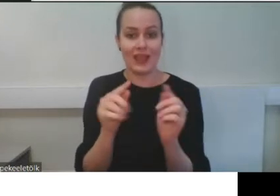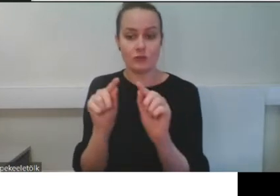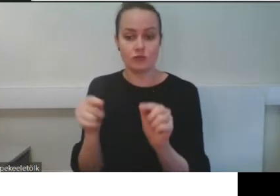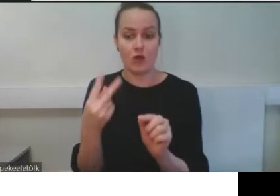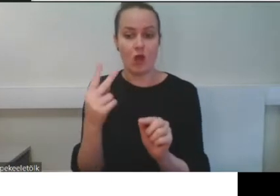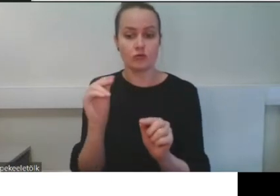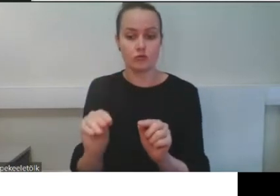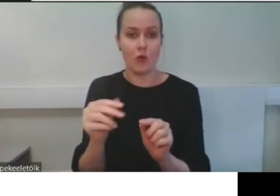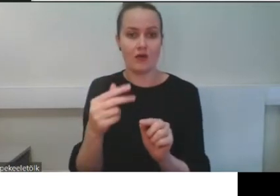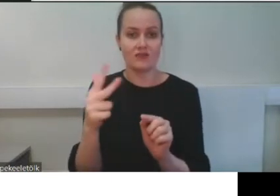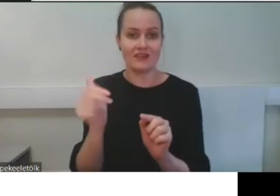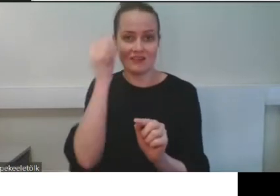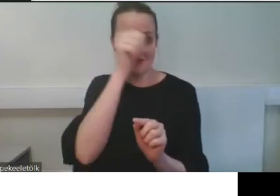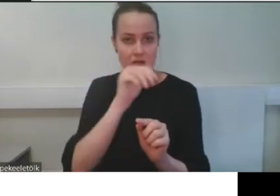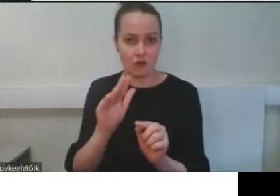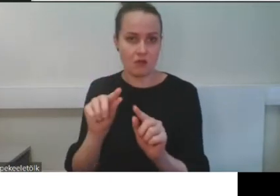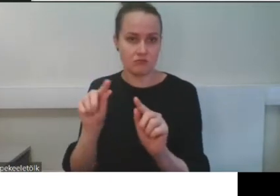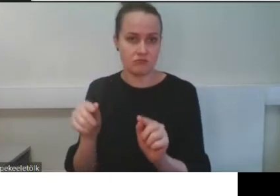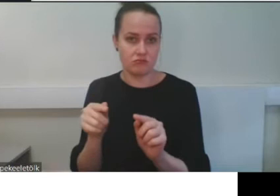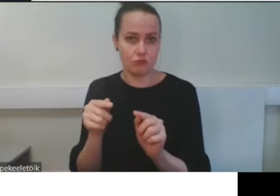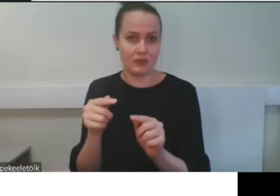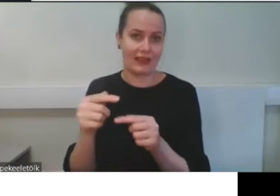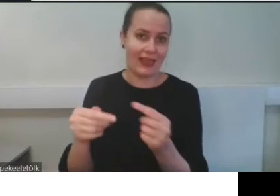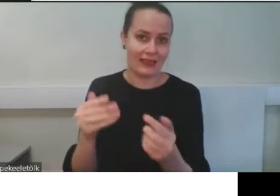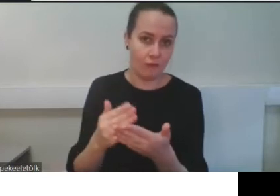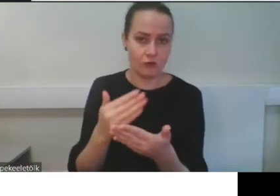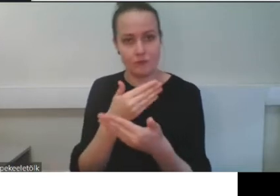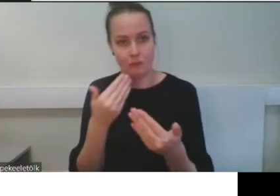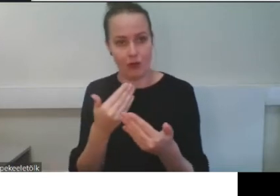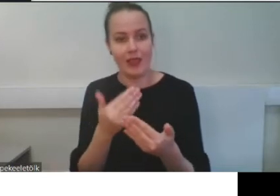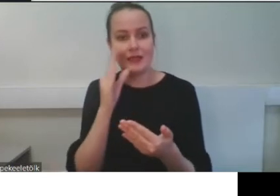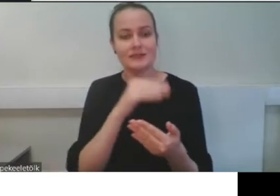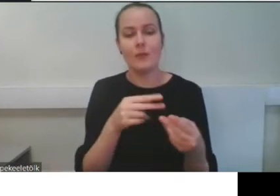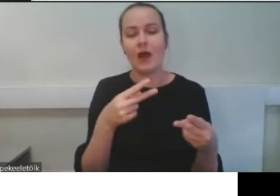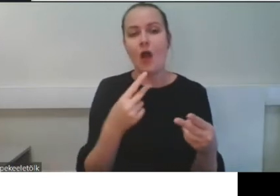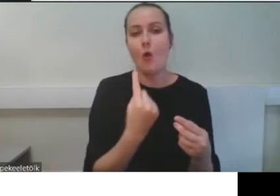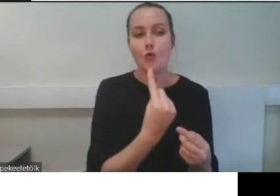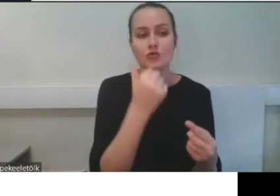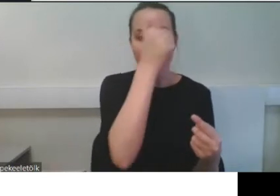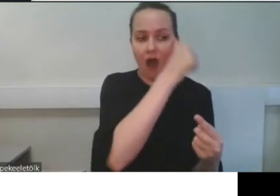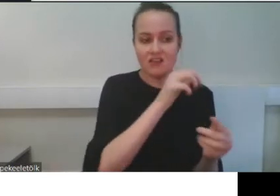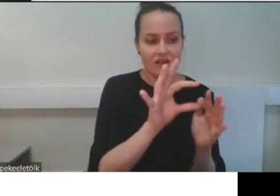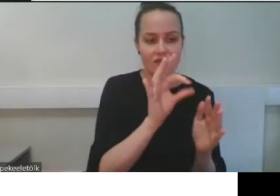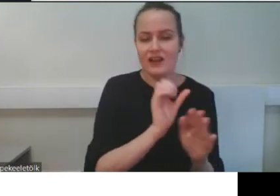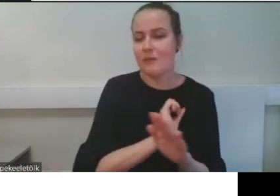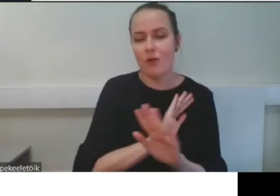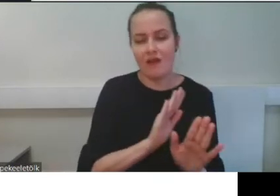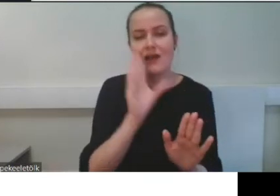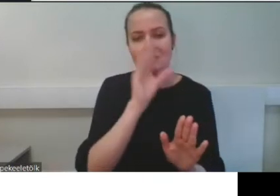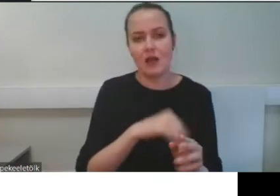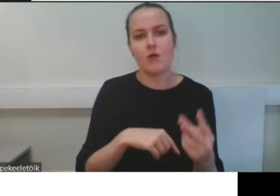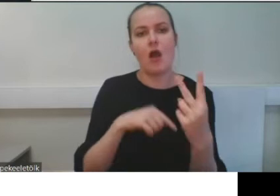Andmeid saab küsida alati meie käest Sotsiaalministeeriumi analüüsi statistika osakonnast ja nüüd ka Sotsiaalkindlustusameti